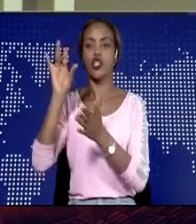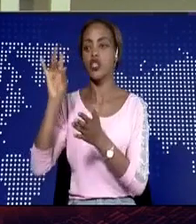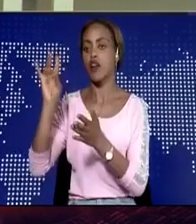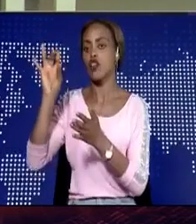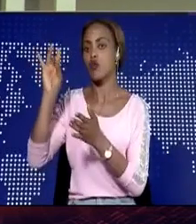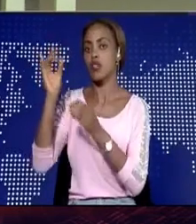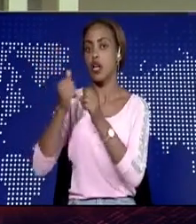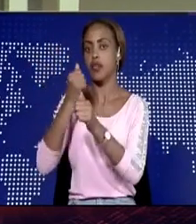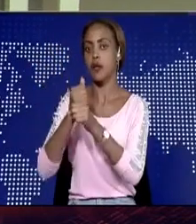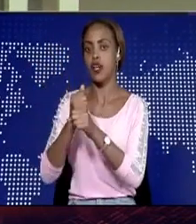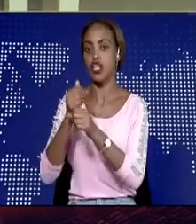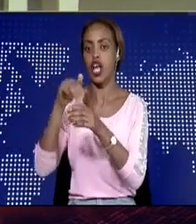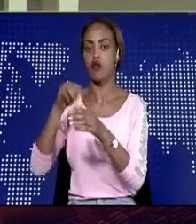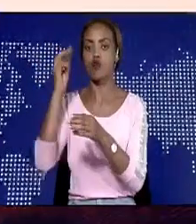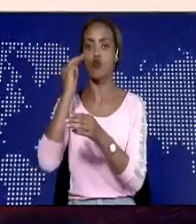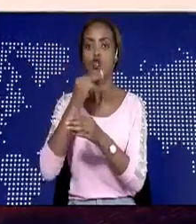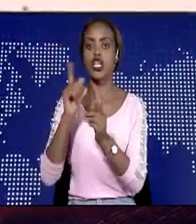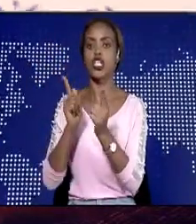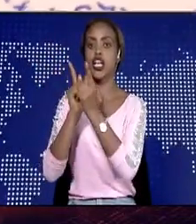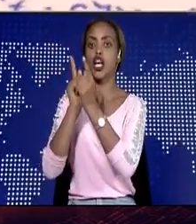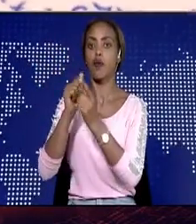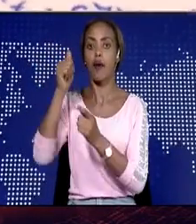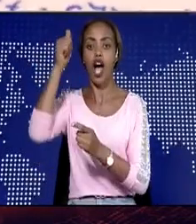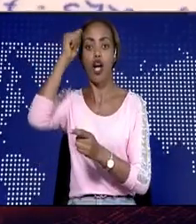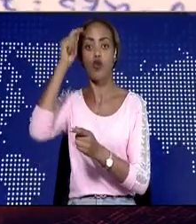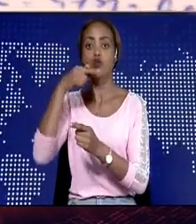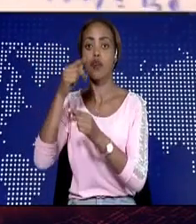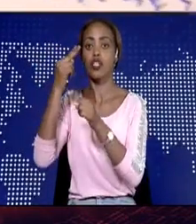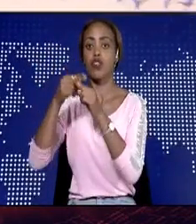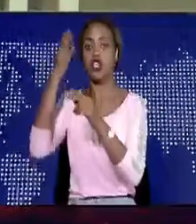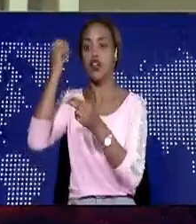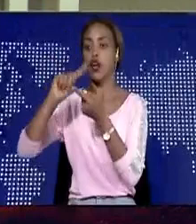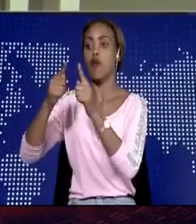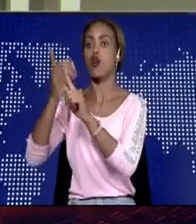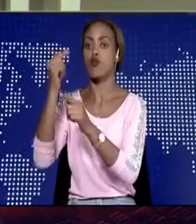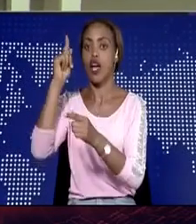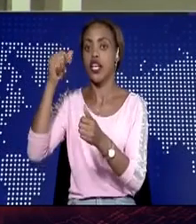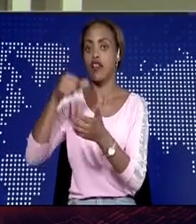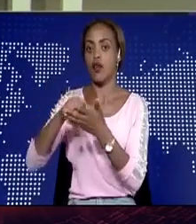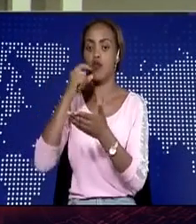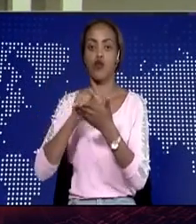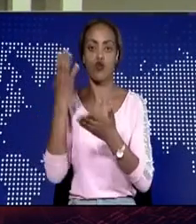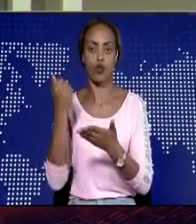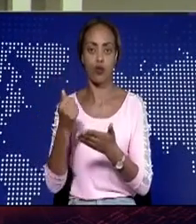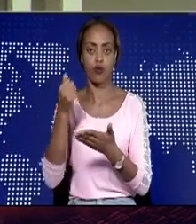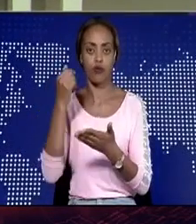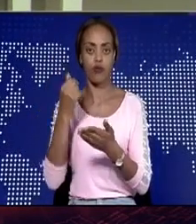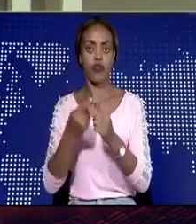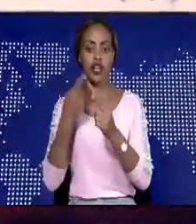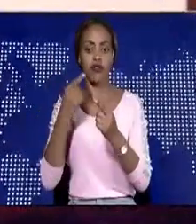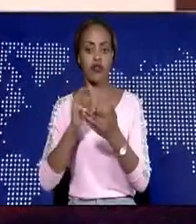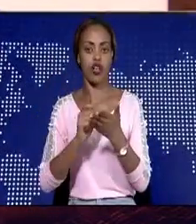23/7/1978 ዓ.ም ኣብ ሱዳን ናብ ዝርከብ ኣኽሊሉ ተባሂሉ ናብ ዝፍለጥ ዝነበረ ብፃዩ ድማ ሓደ ድብዳቤ ፅሒፉ ነይሩ መለስ ካብ